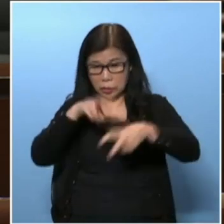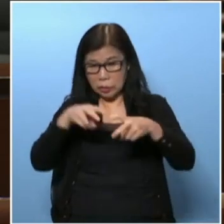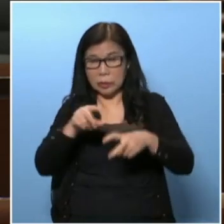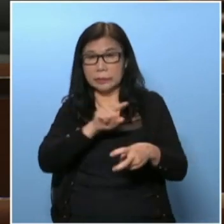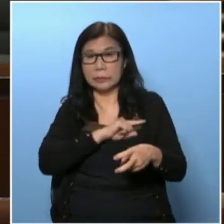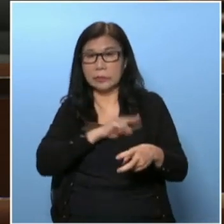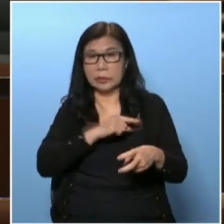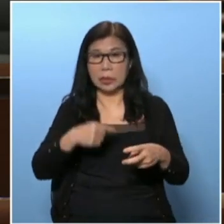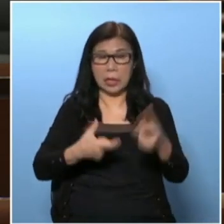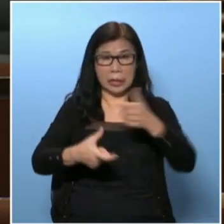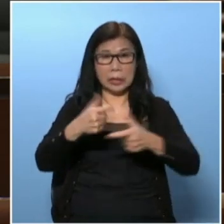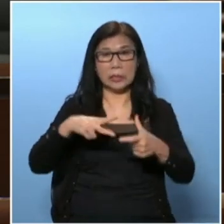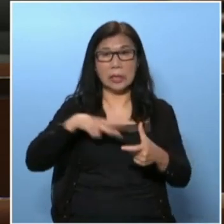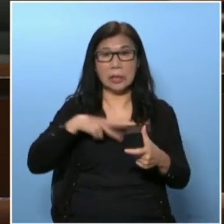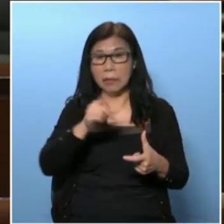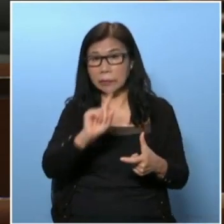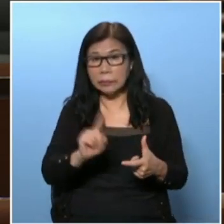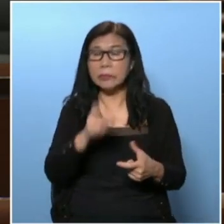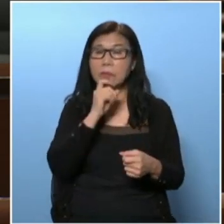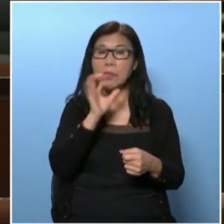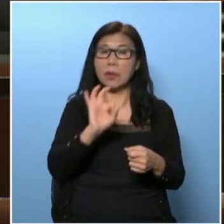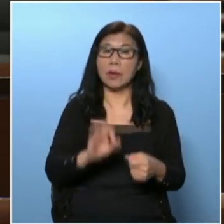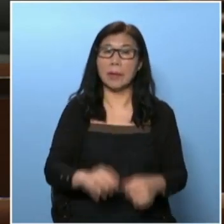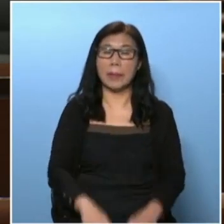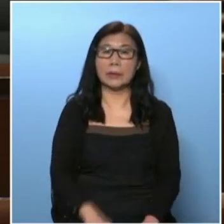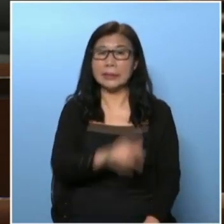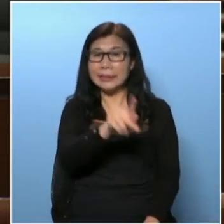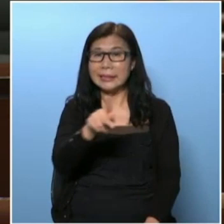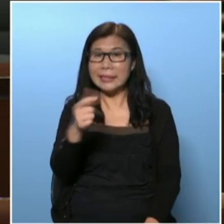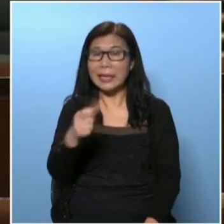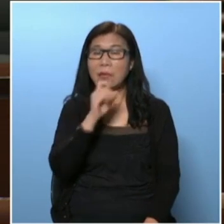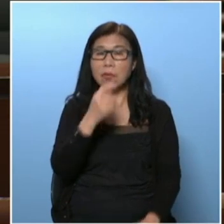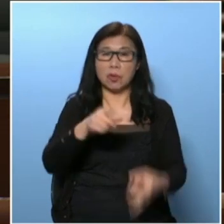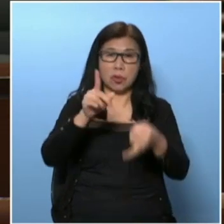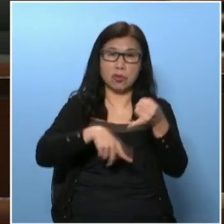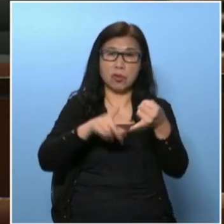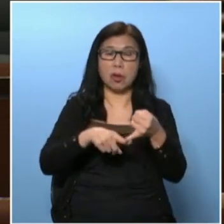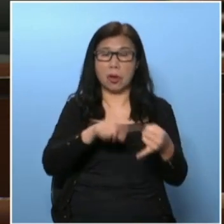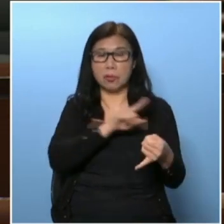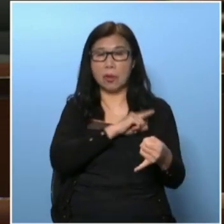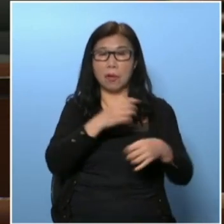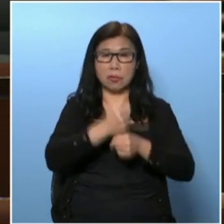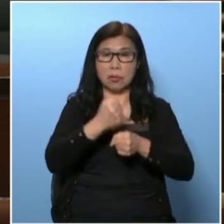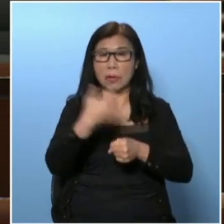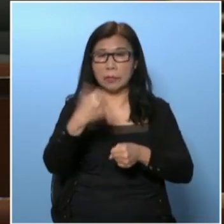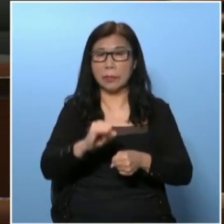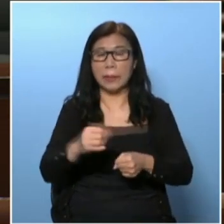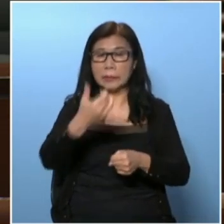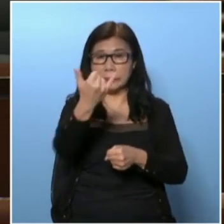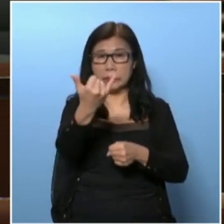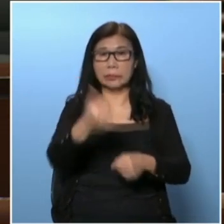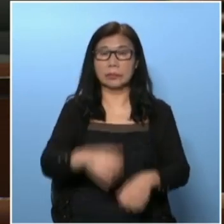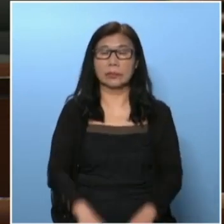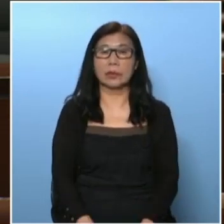自己嘅經濟狀況啊，或者佢有冇借舉債而不能夠履行等等。第六就